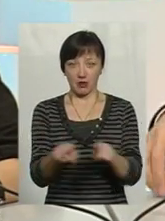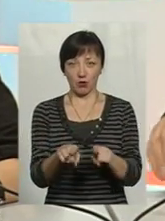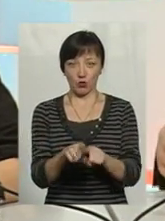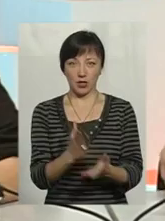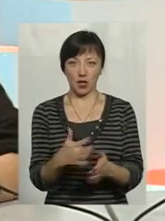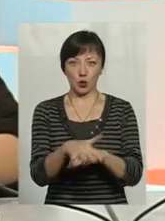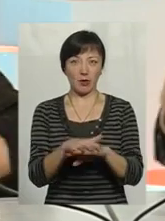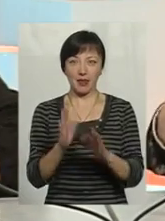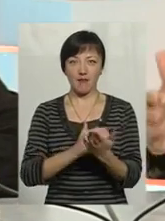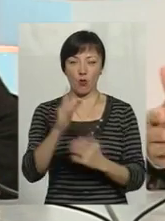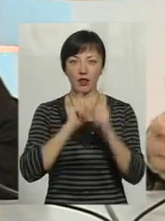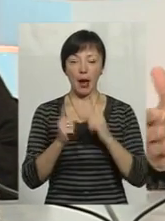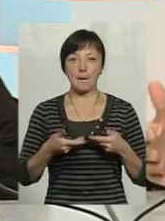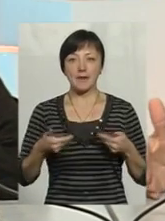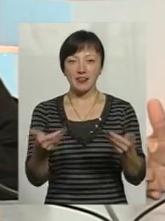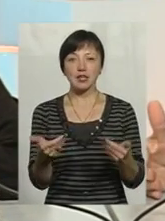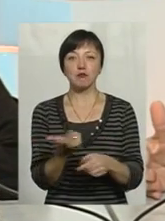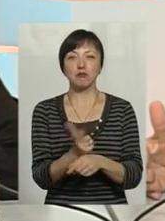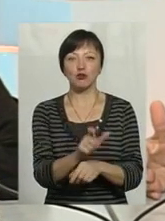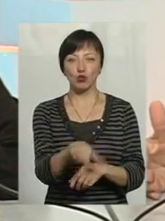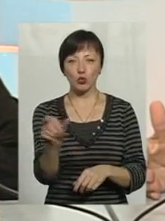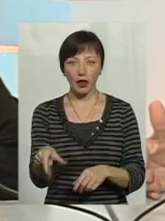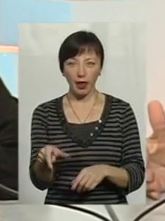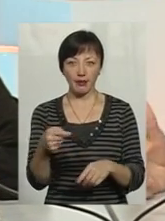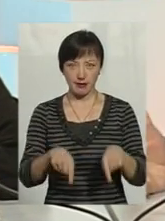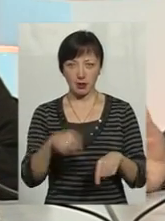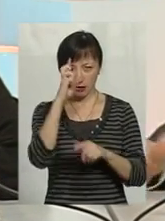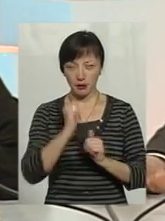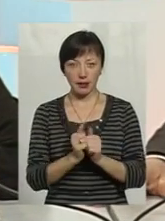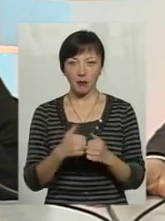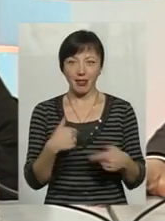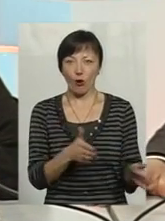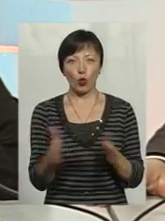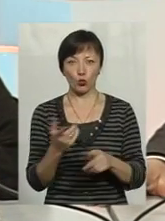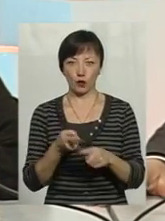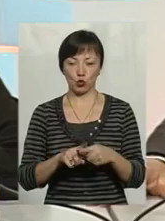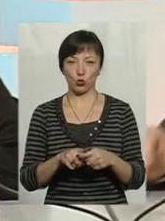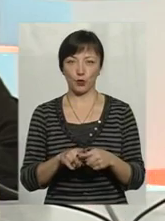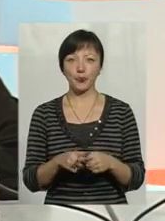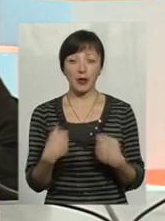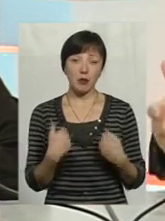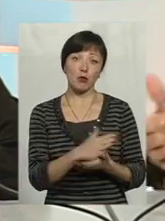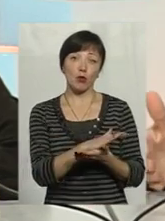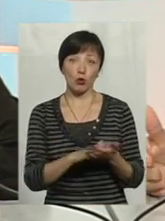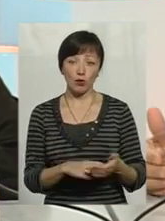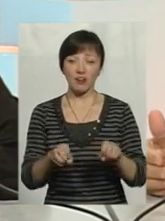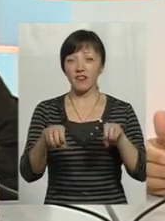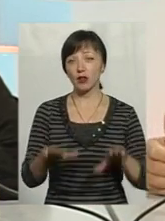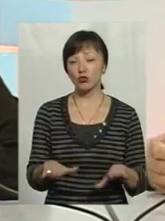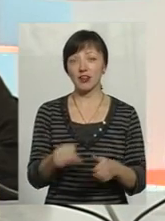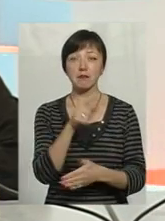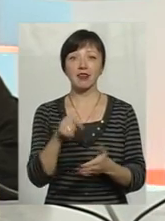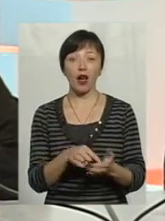там Верховна Рада, ми всі, більшість цього суспільства, на жаль, ми не готові до того. Ми продовжуємо вирішувати